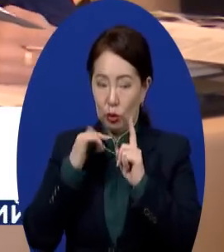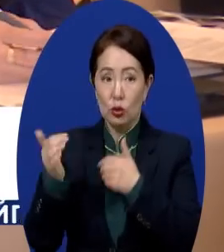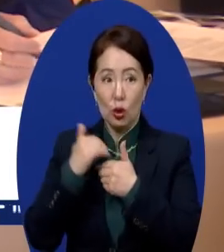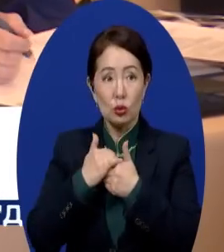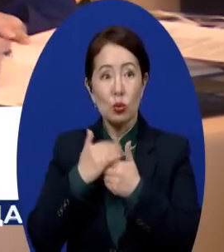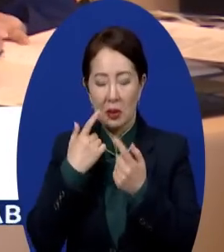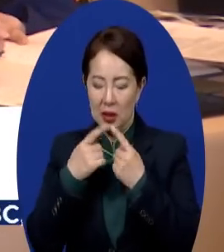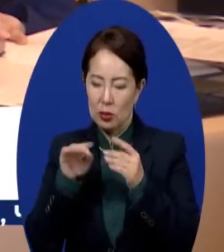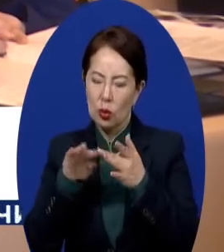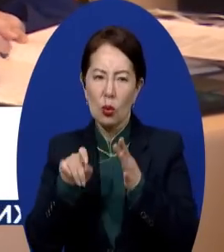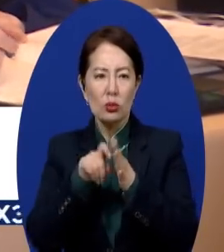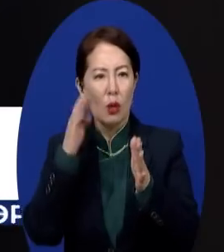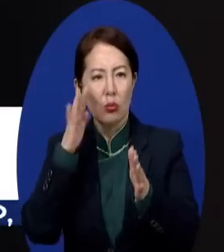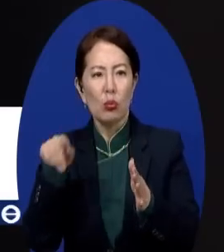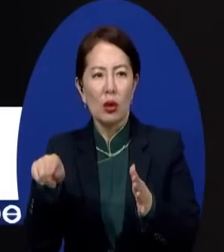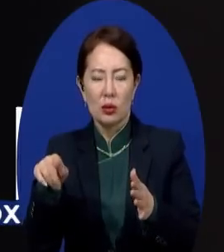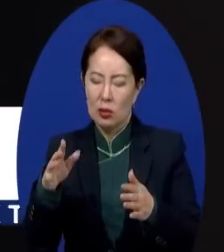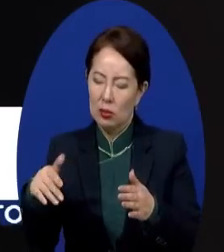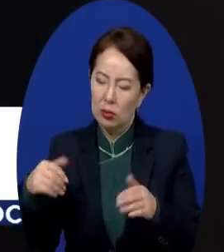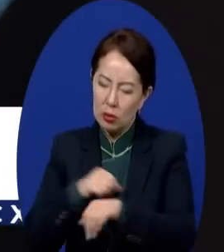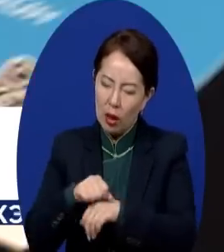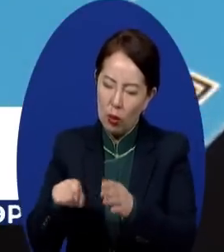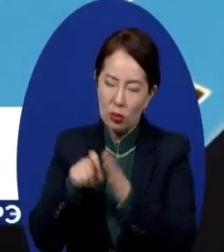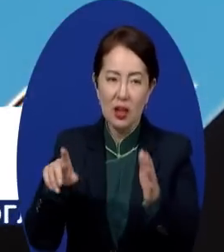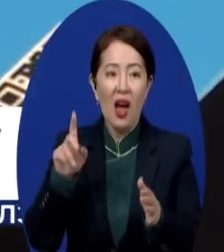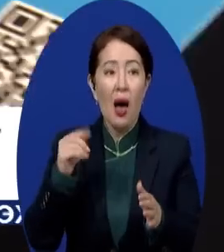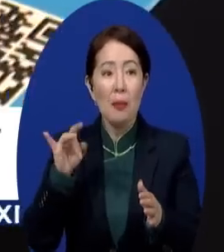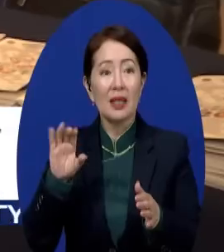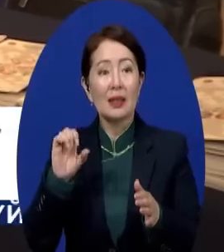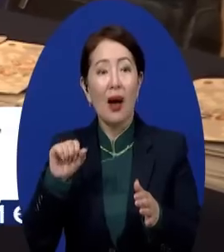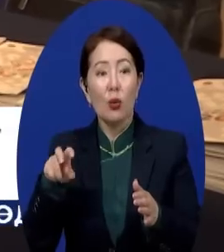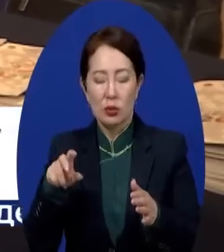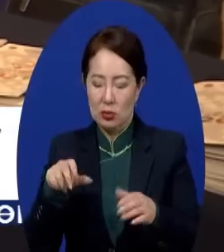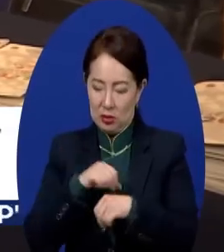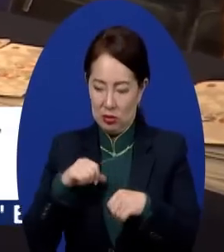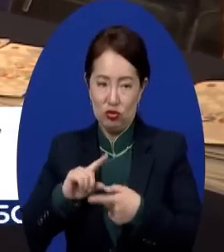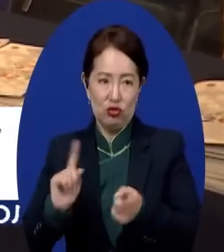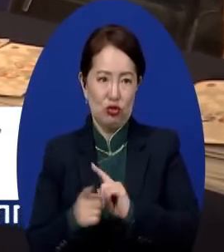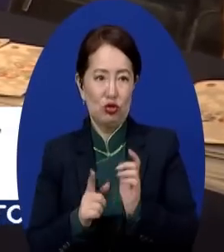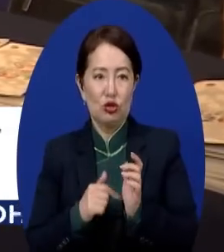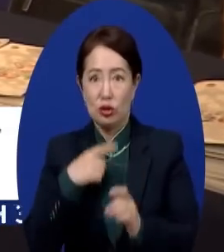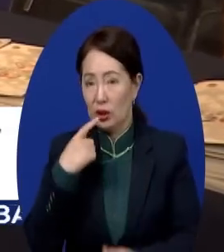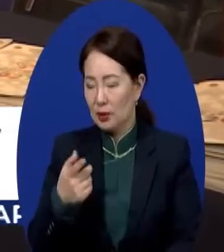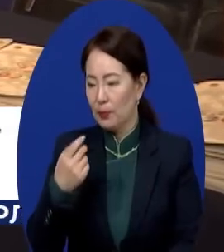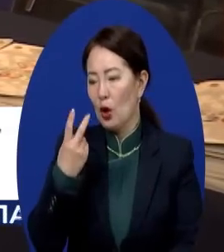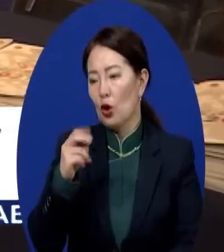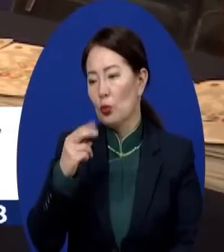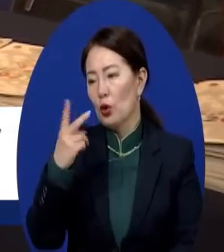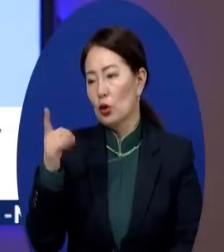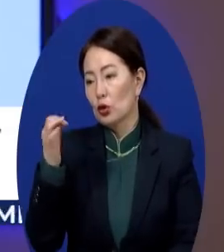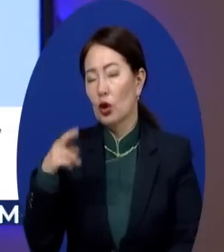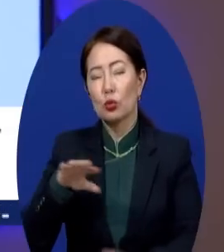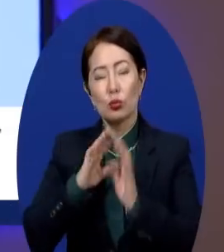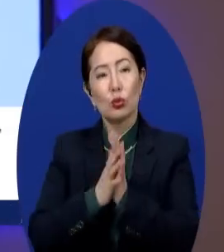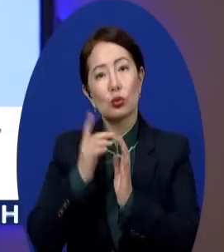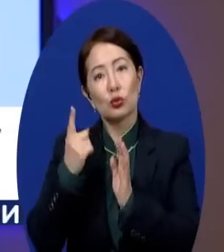гэж үздэг байна. Харин урт хугацаанд хайбрид хаус руу иргэдийн хэрэглээ шилжих ёстой гэж байлаа. 2021 онд нийтдээ 190